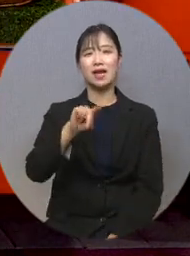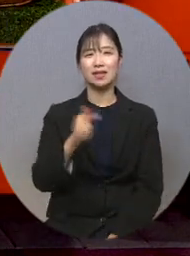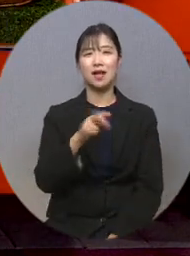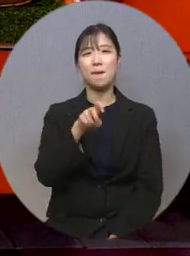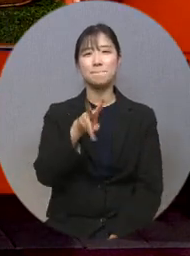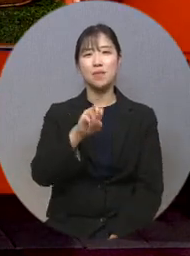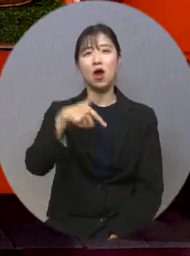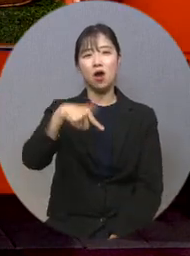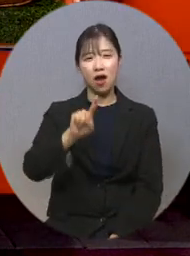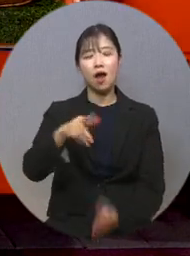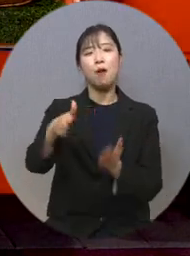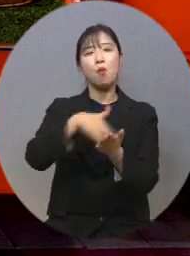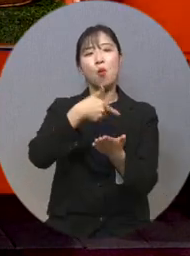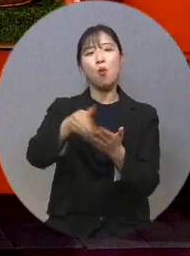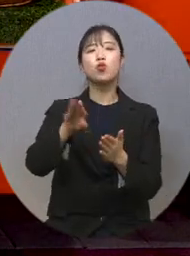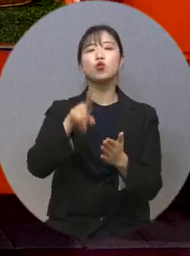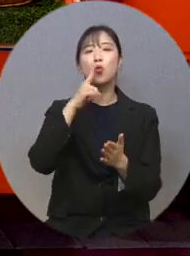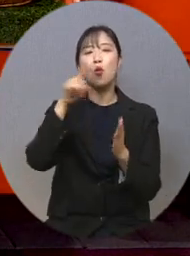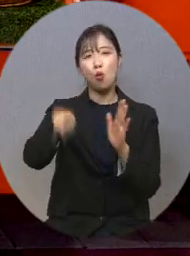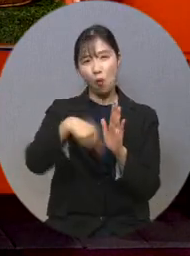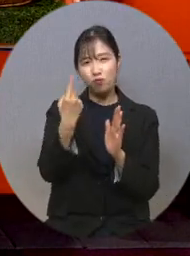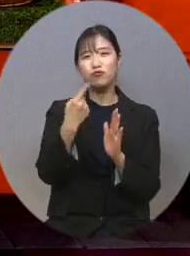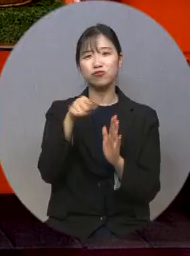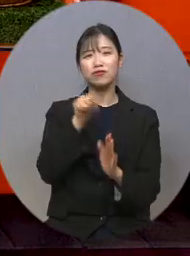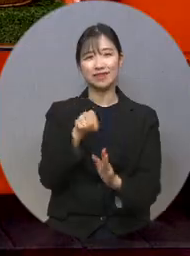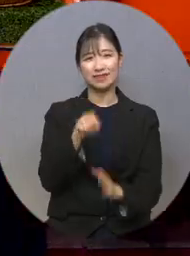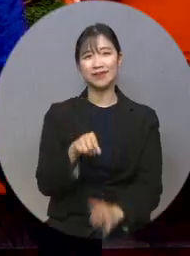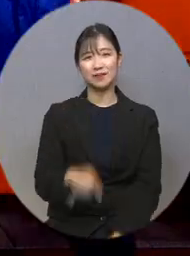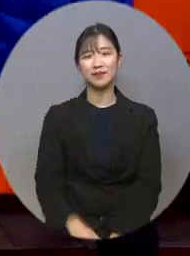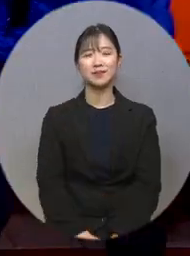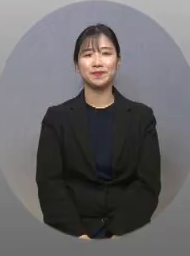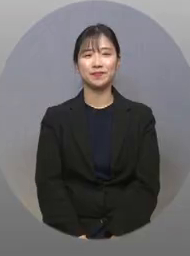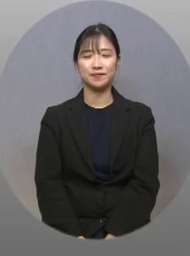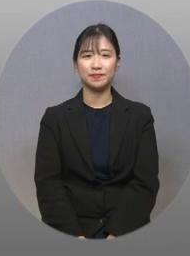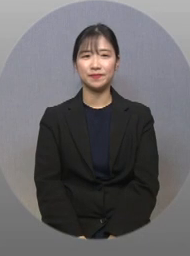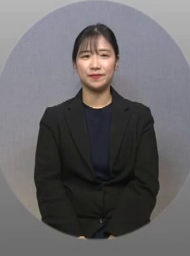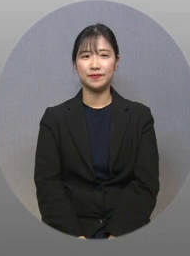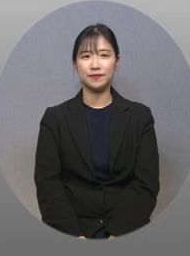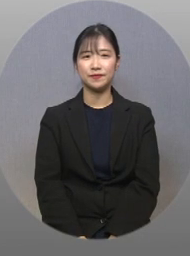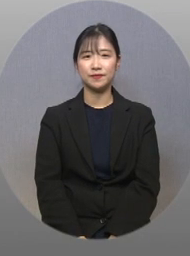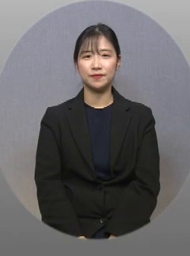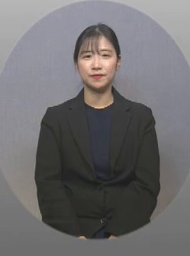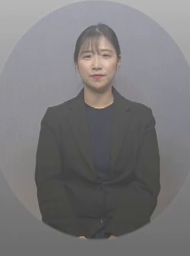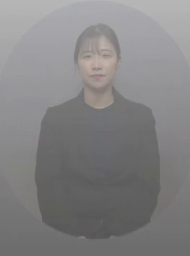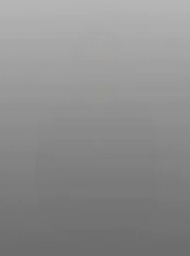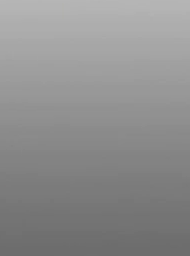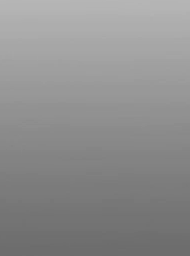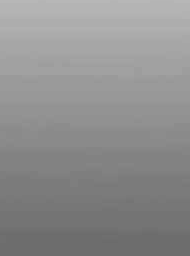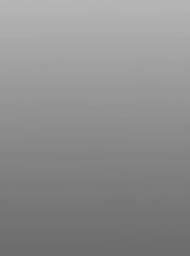볶음 고추장 들고 나오십니다. 국명의 대표님 모시겠습니다. 고맙습니다.